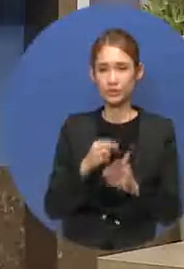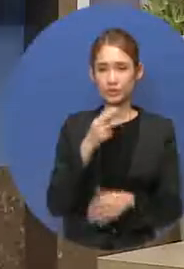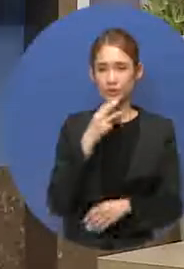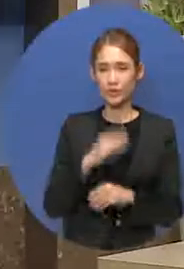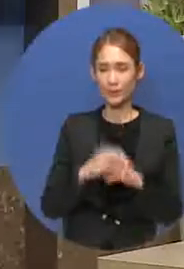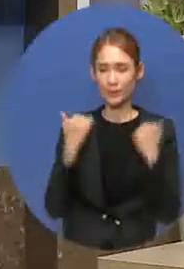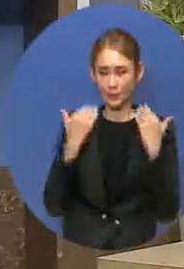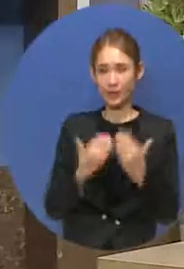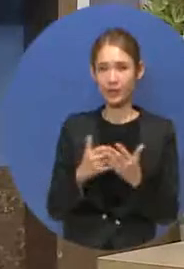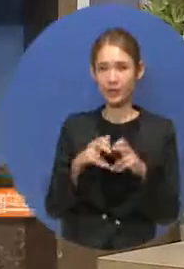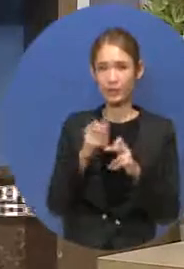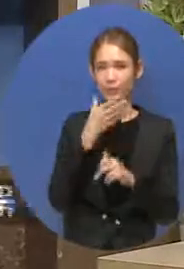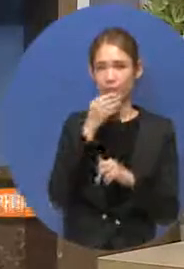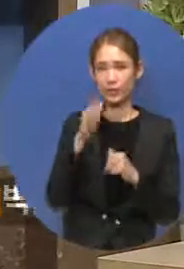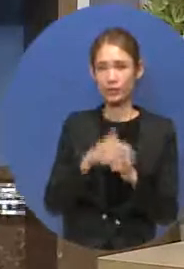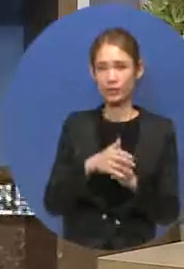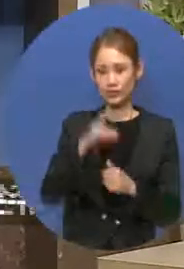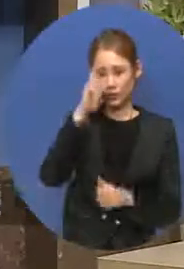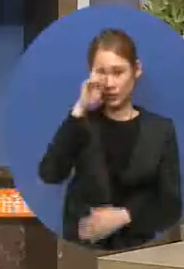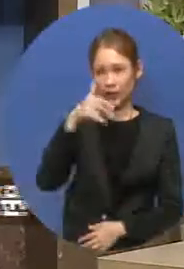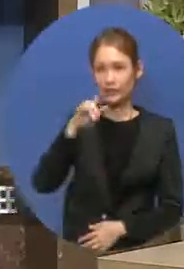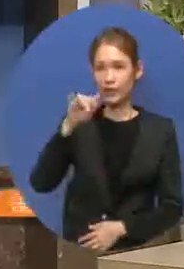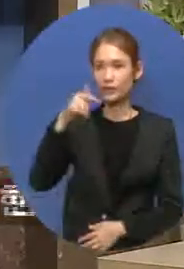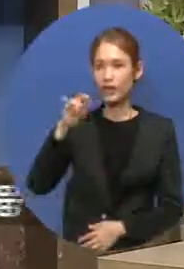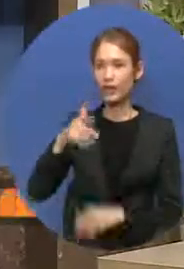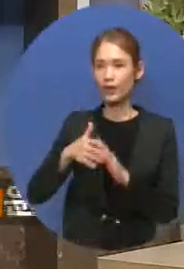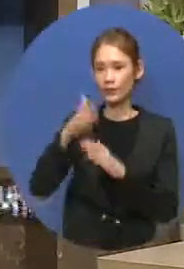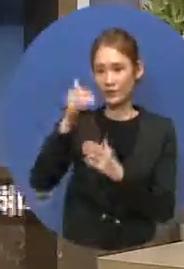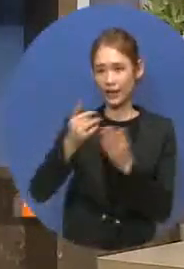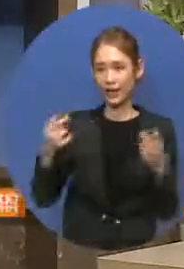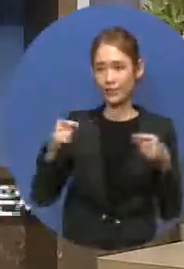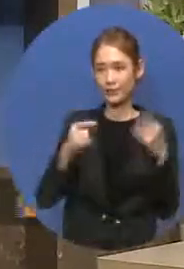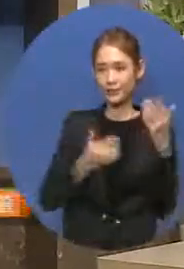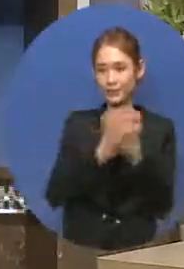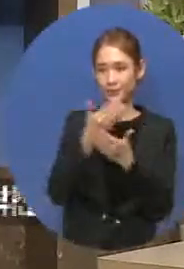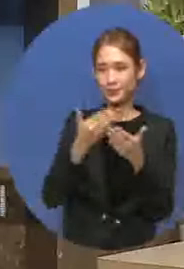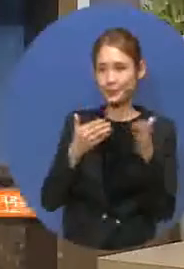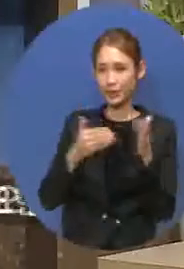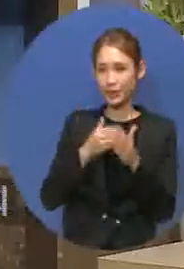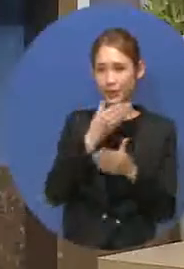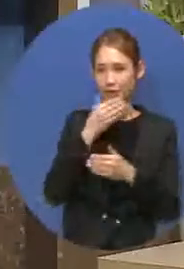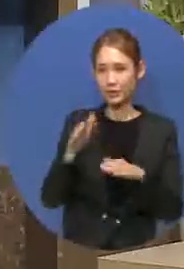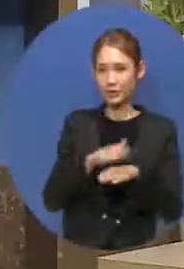서울시립 발달장애인복지관 최선자 관장님과 함께했습니다.